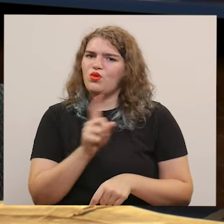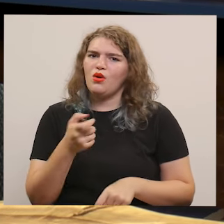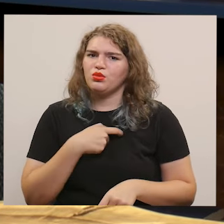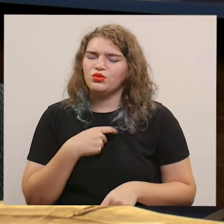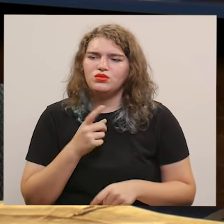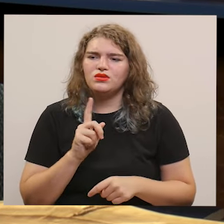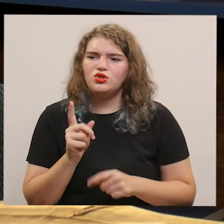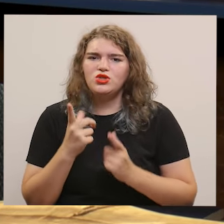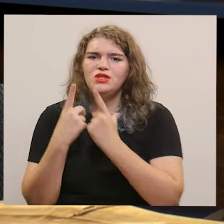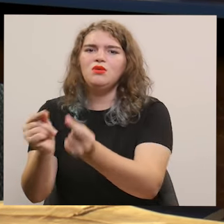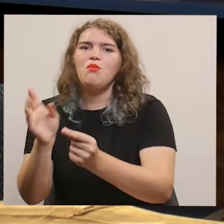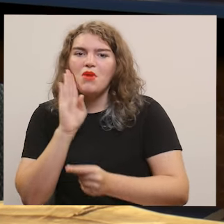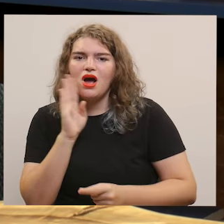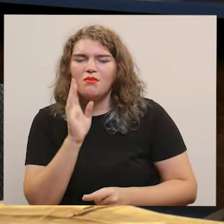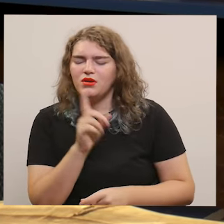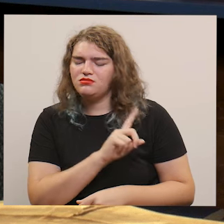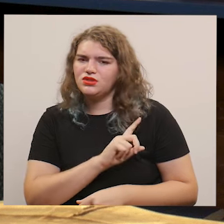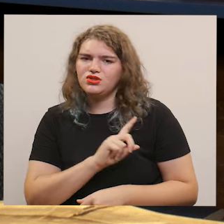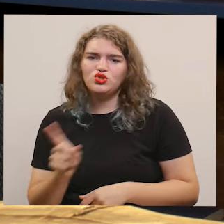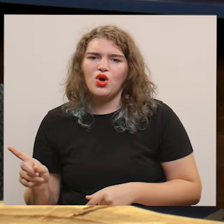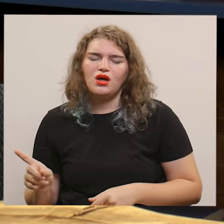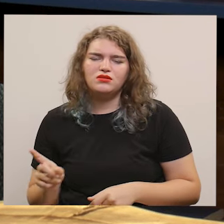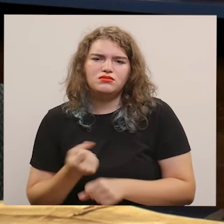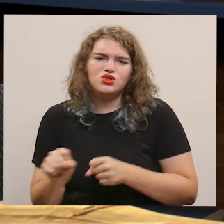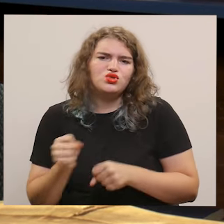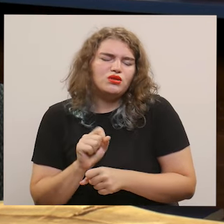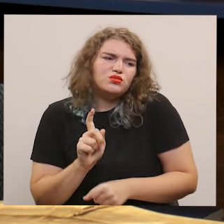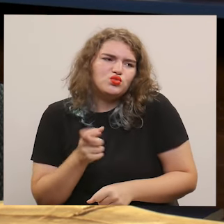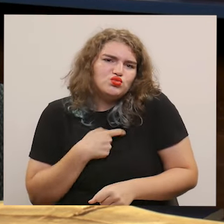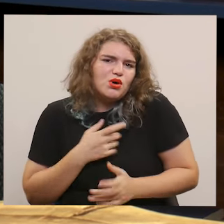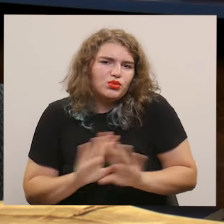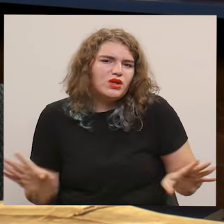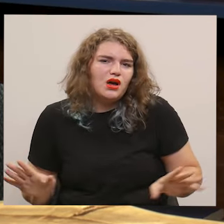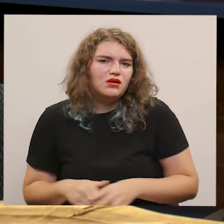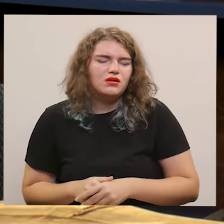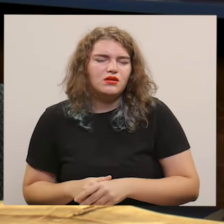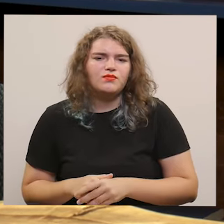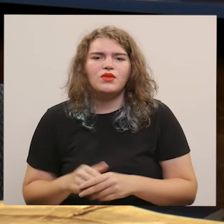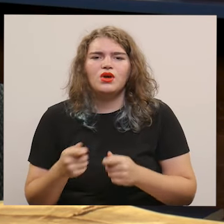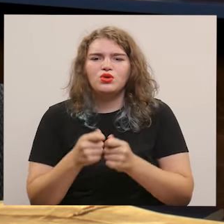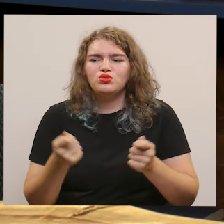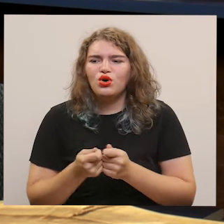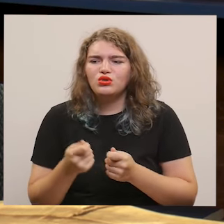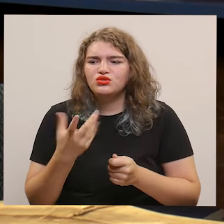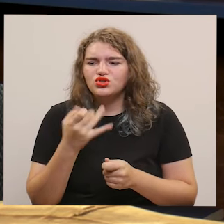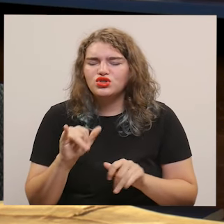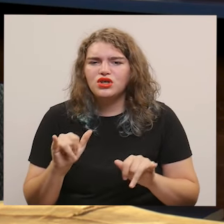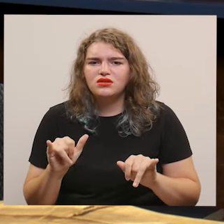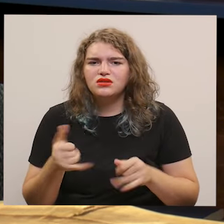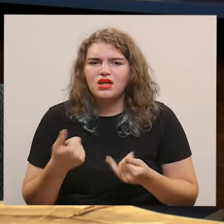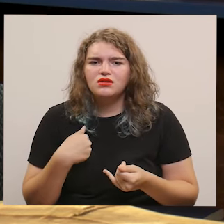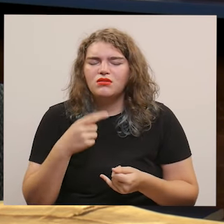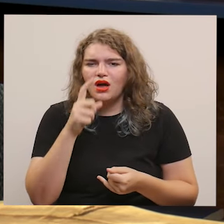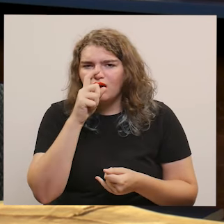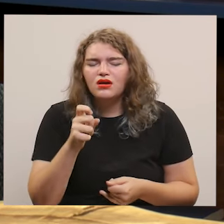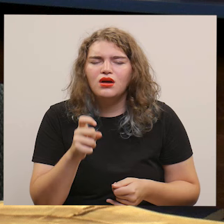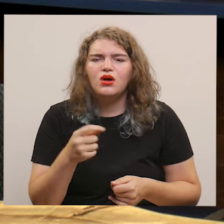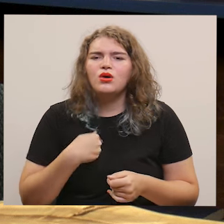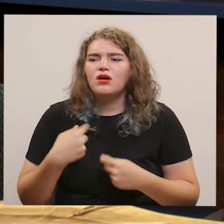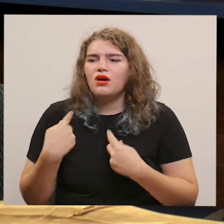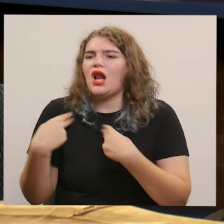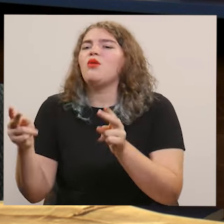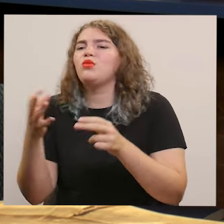vorba mamei mele, niciodată, odată nu am întors vorba mamei mele, la tot rău, la tot ce mamei mele adoptive, niciodată nu am întors